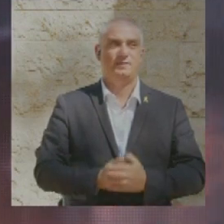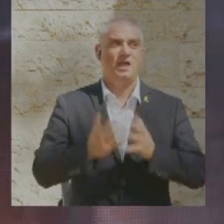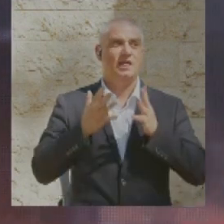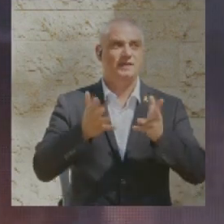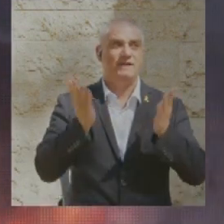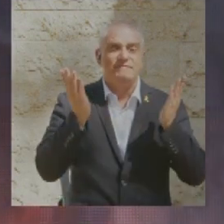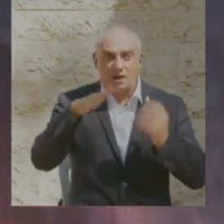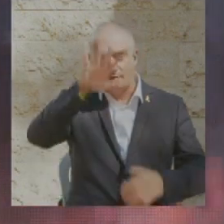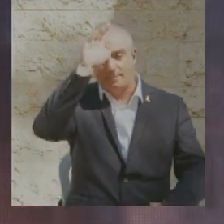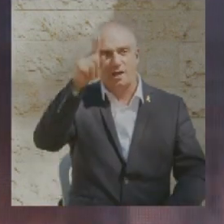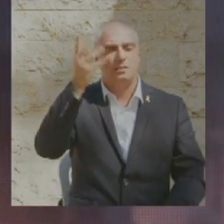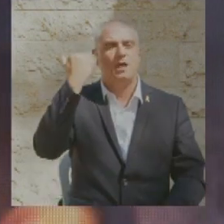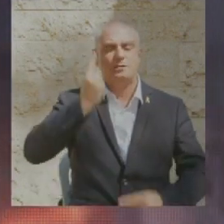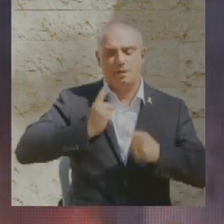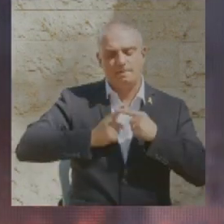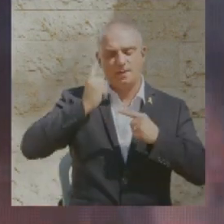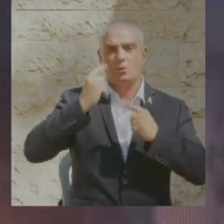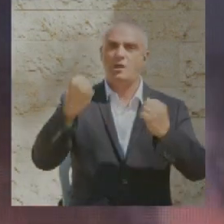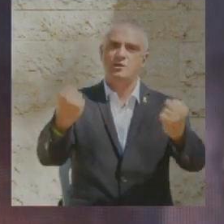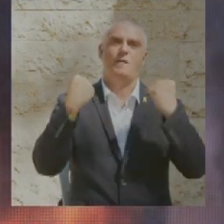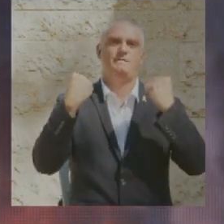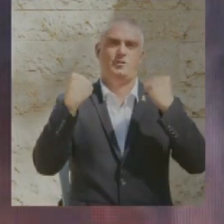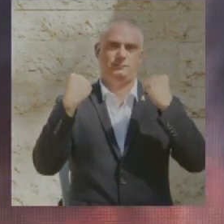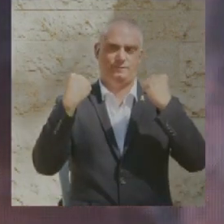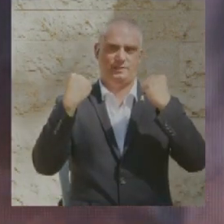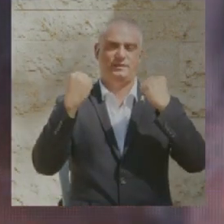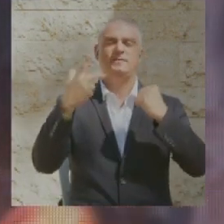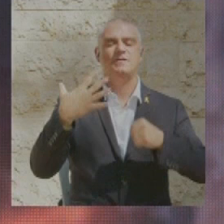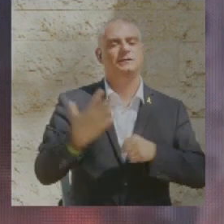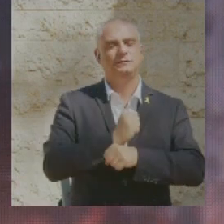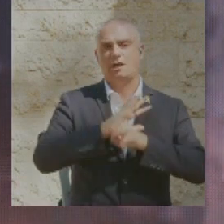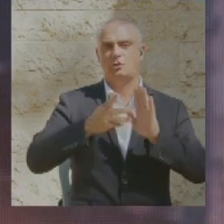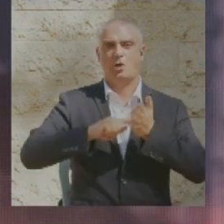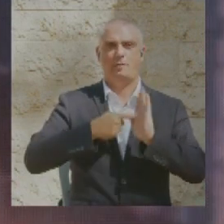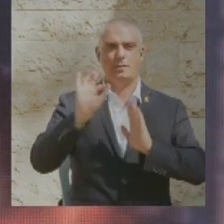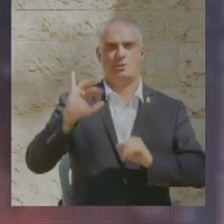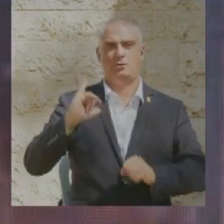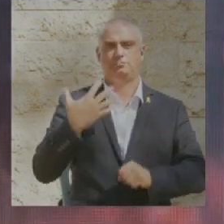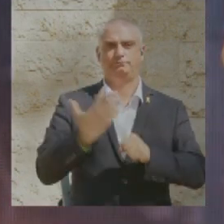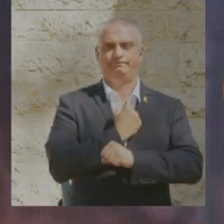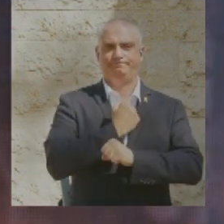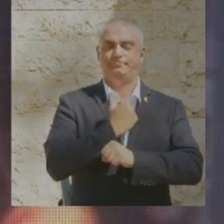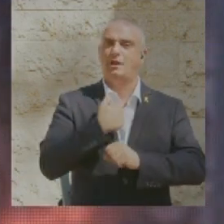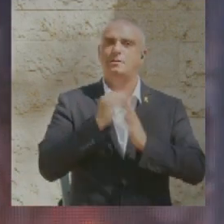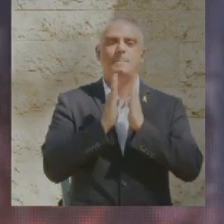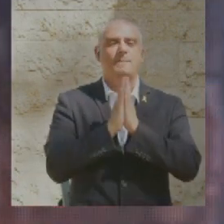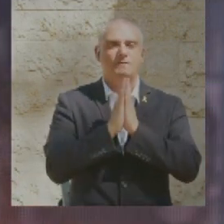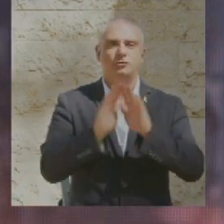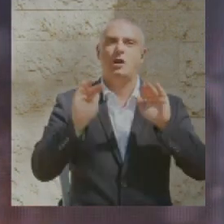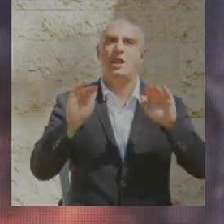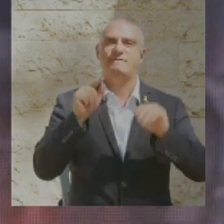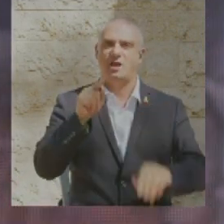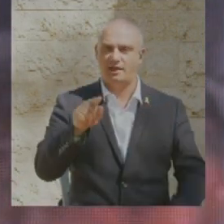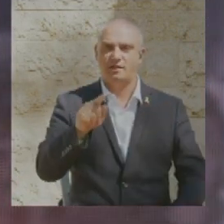התקיפה באיראן הייתה מדויקת ועוצמתית והשיגה את כל מטרותיה. אני מבקש לברך על